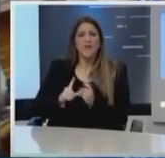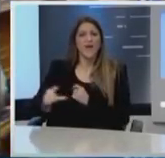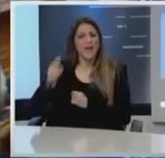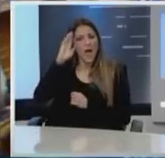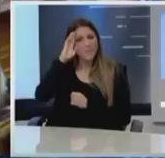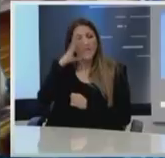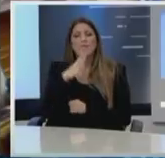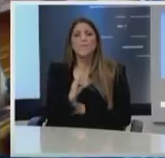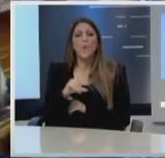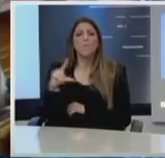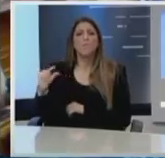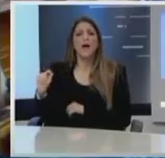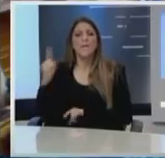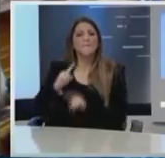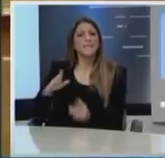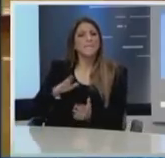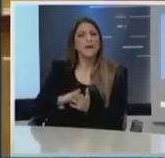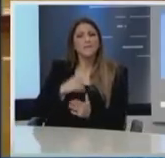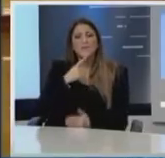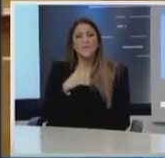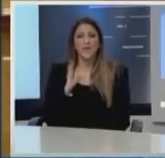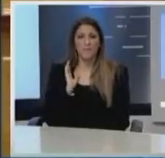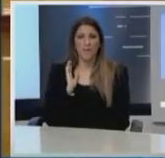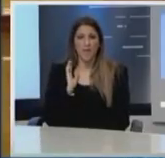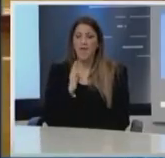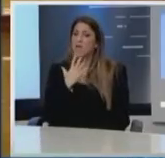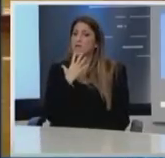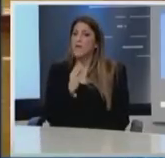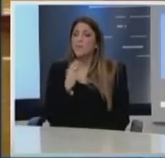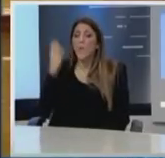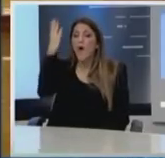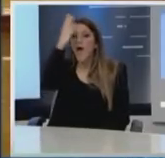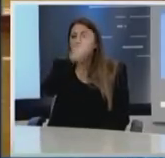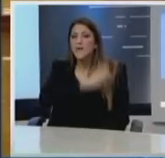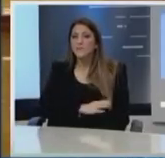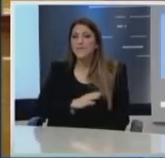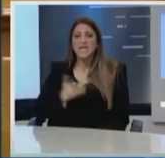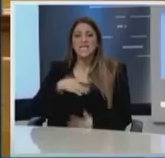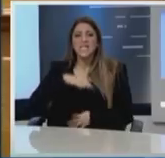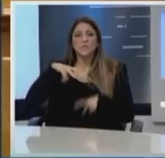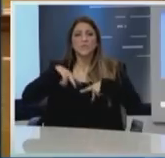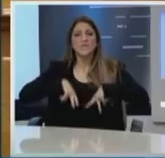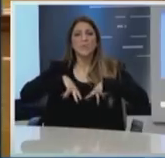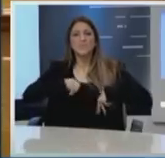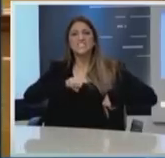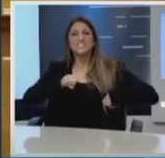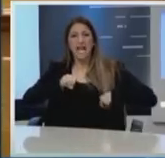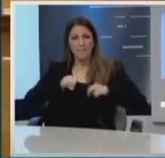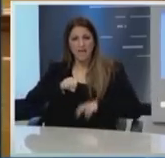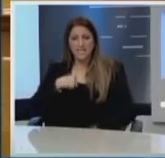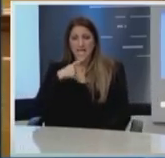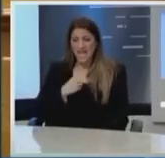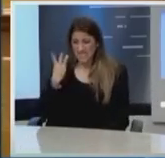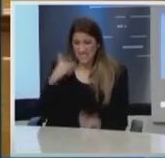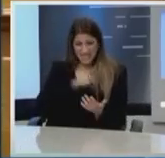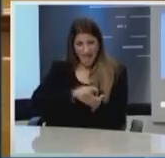Αμερική? Ποιοι είναι οι μάρτυρες? Γιατί ο κύριος υπουργός, ο κύριος Αλμάς, δίνει τις τρεις εκθέσεις